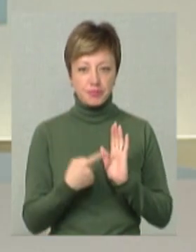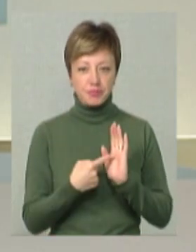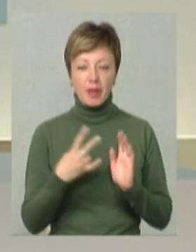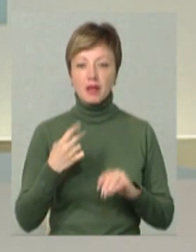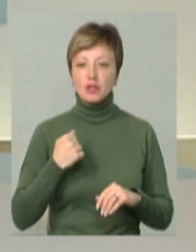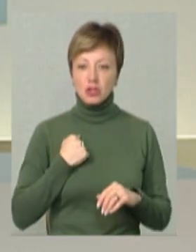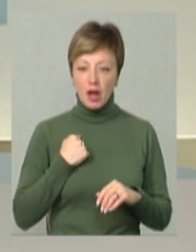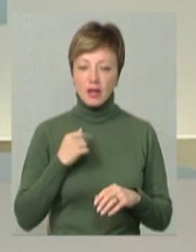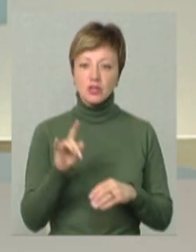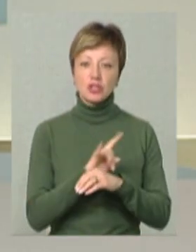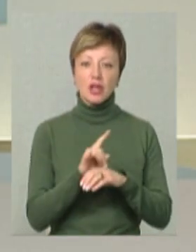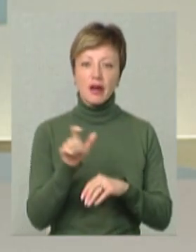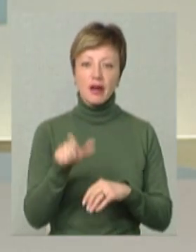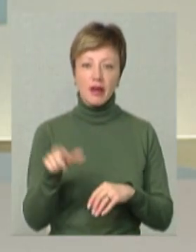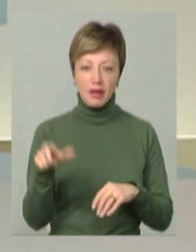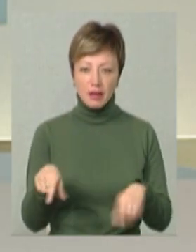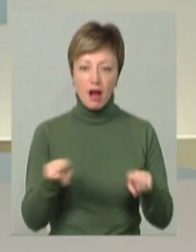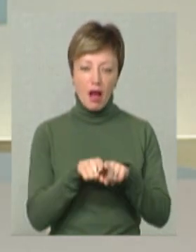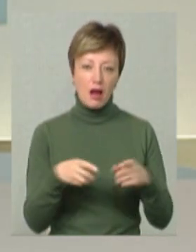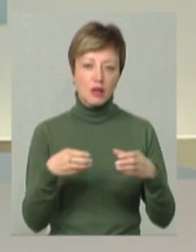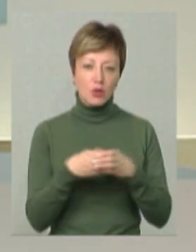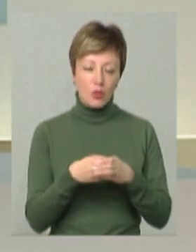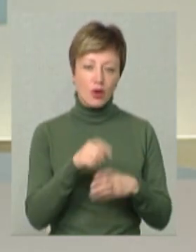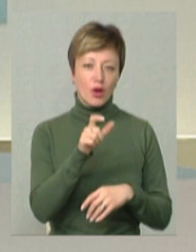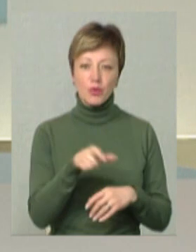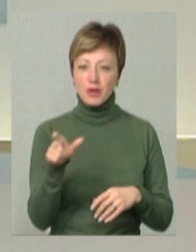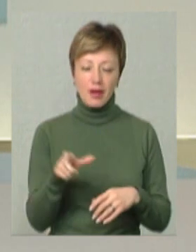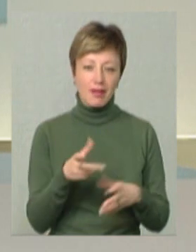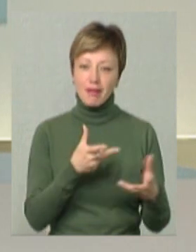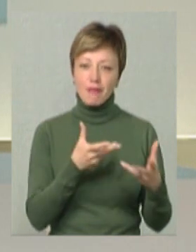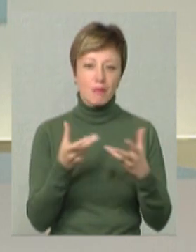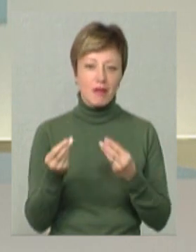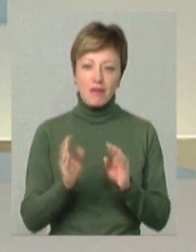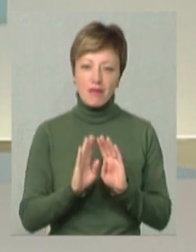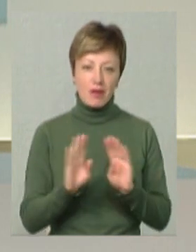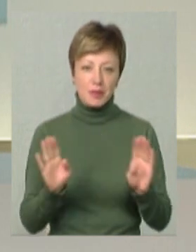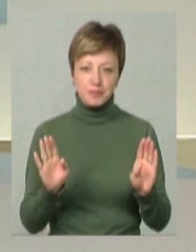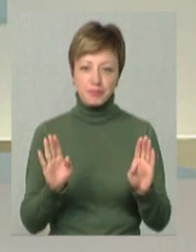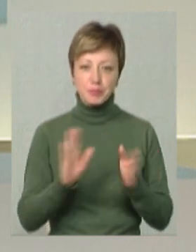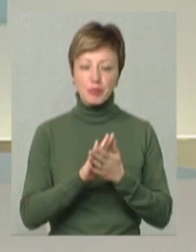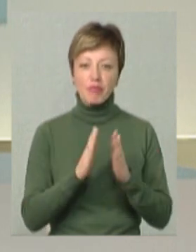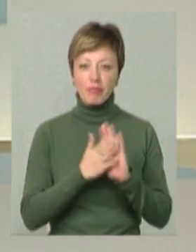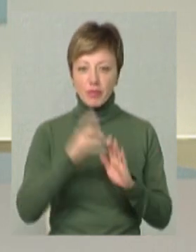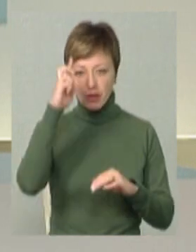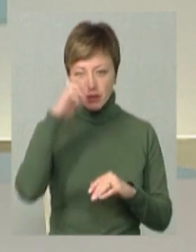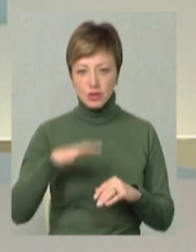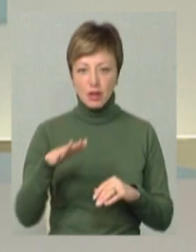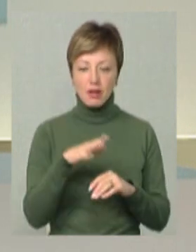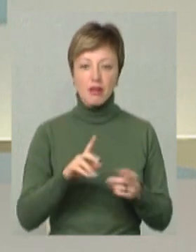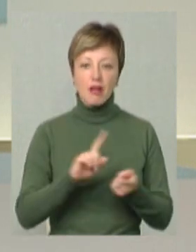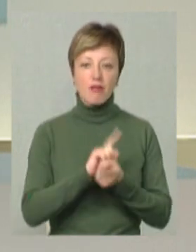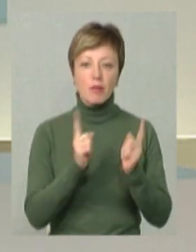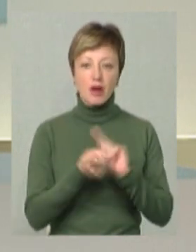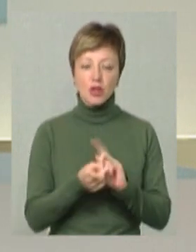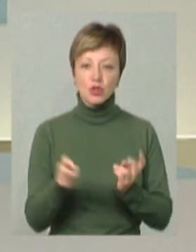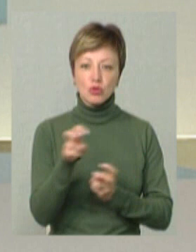жаль, шахраї – це така категорія людей, на яких не впливає так, як на решту громадян, ситуація в державі. Навпаки, вони